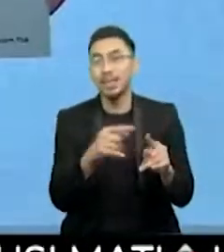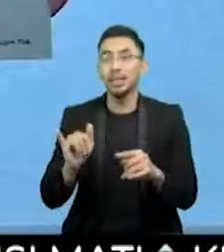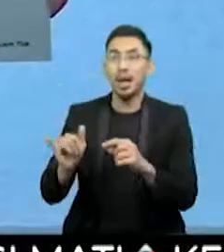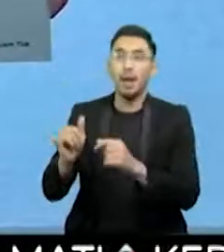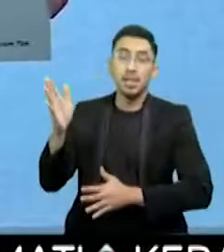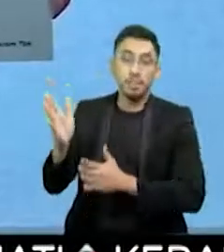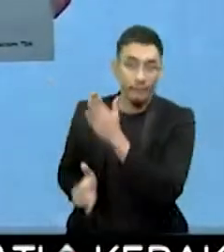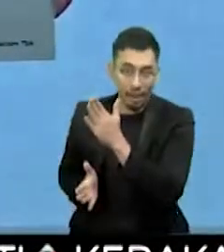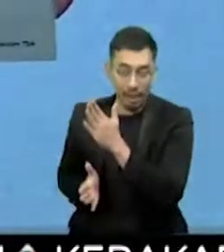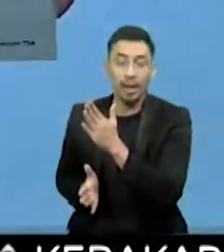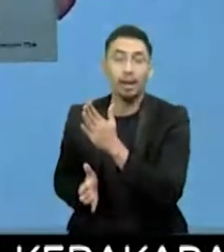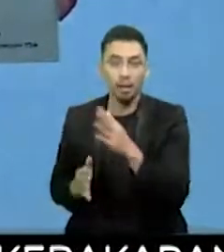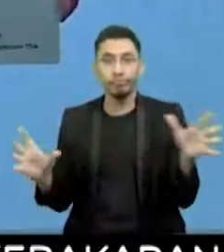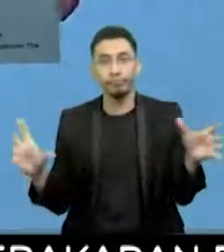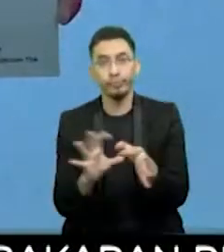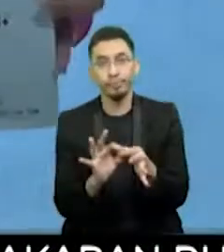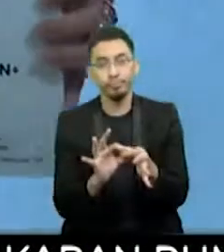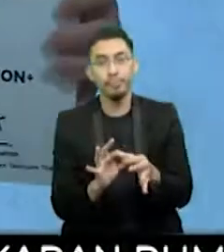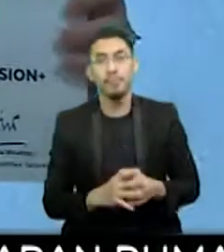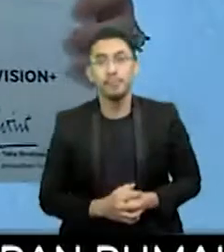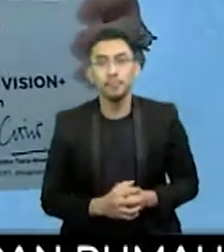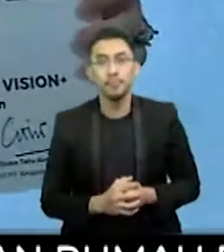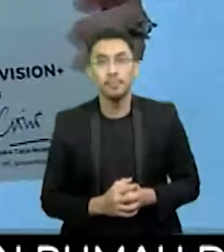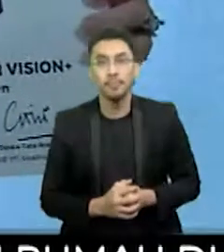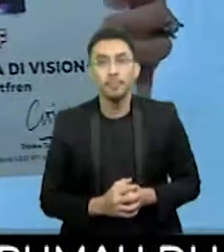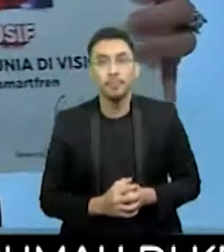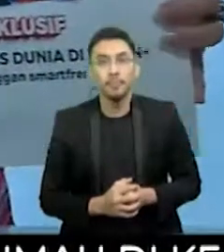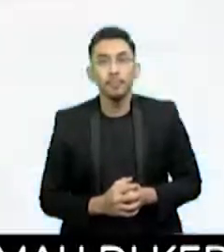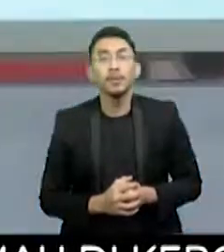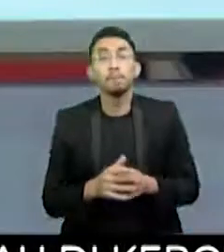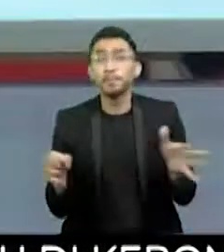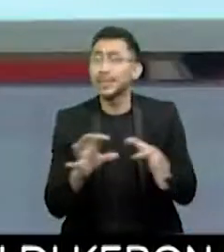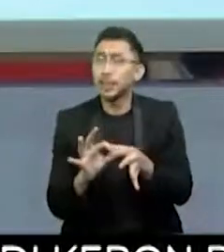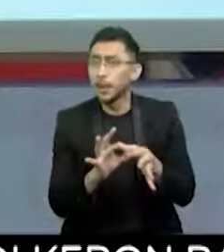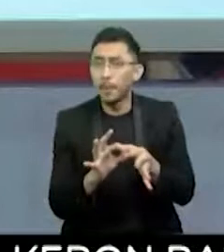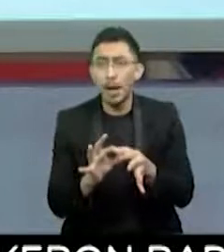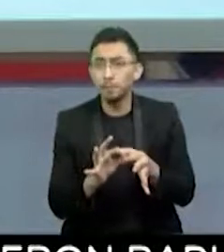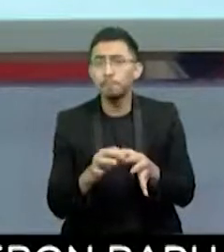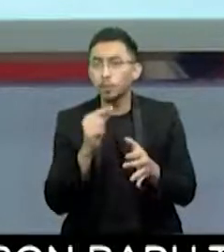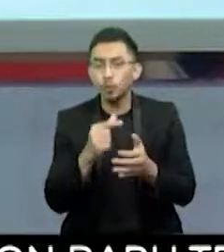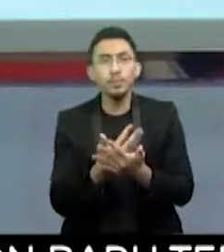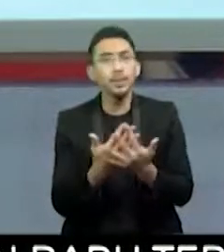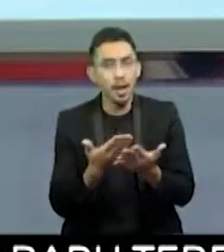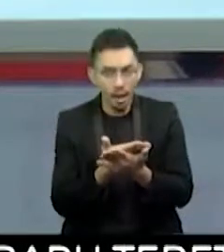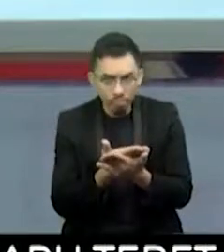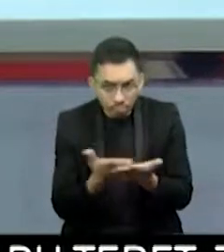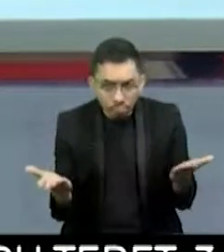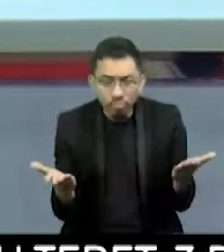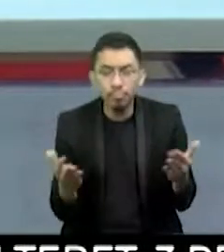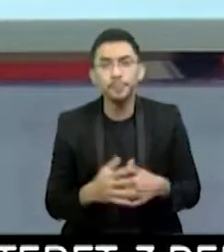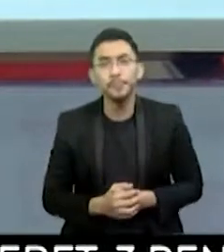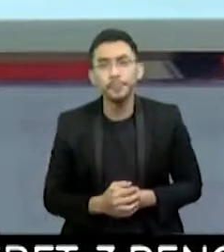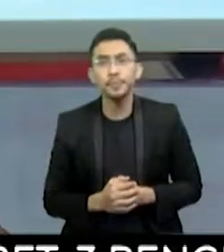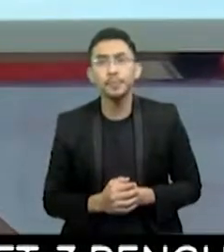akses konten premium ini dinilai akan menguntungkan pelanggan perusahaan. Saya harap kalau Smartfren bisa